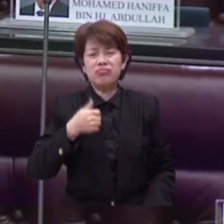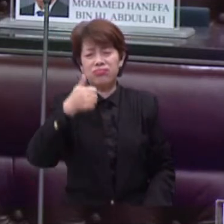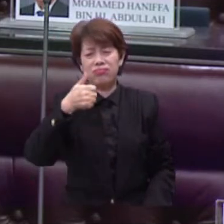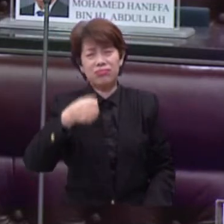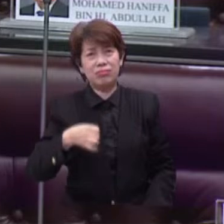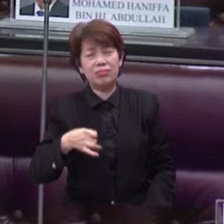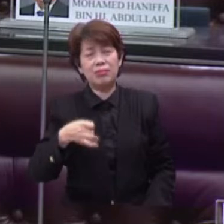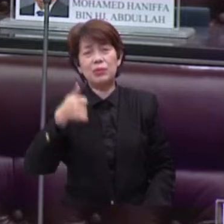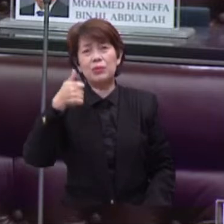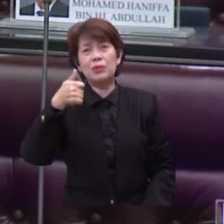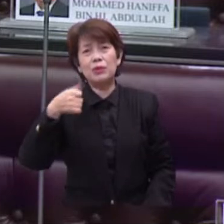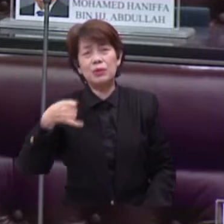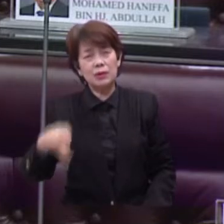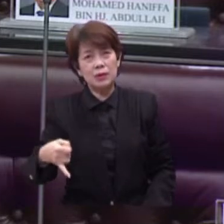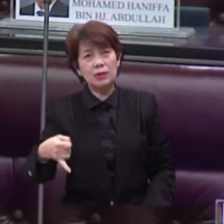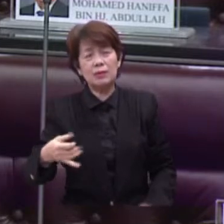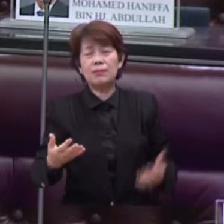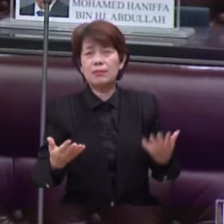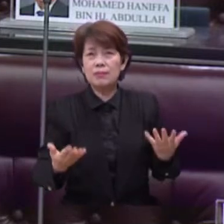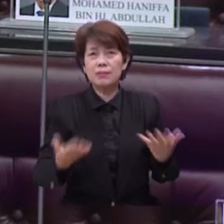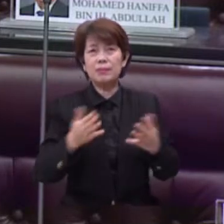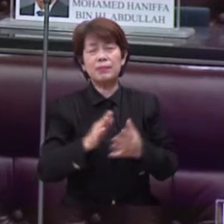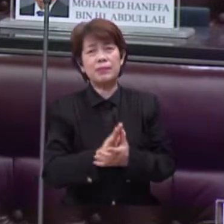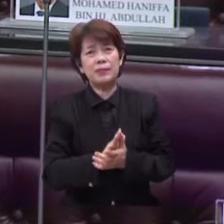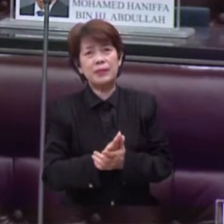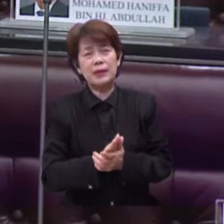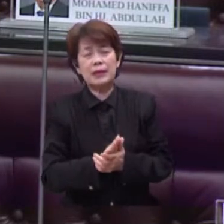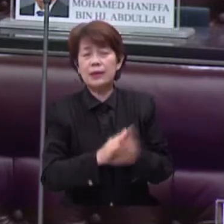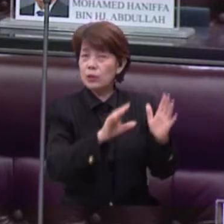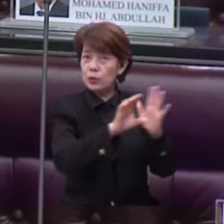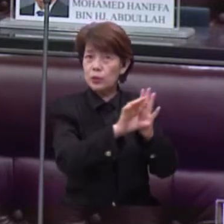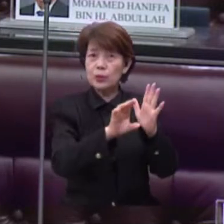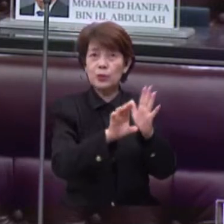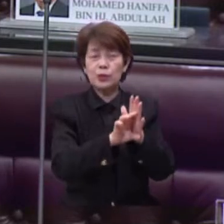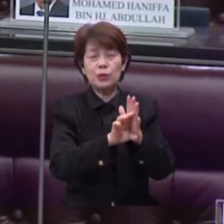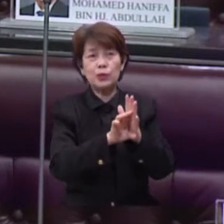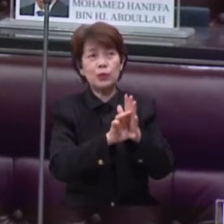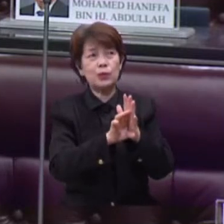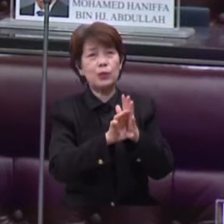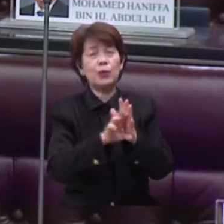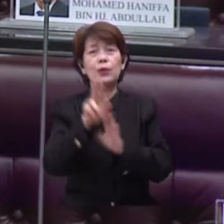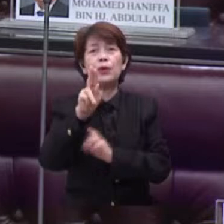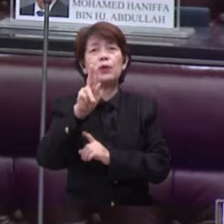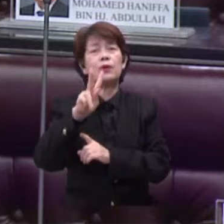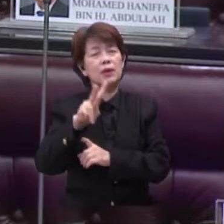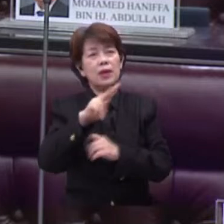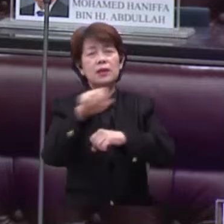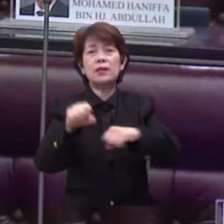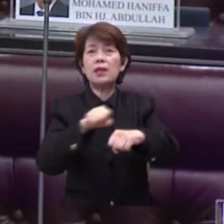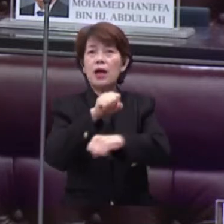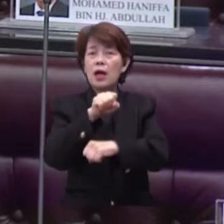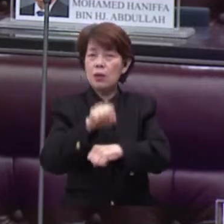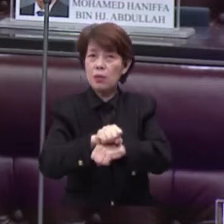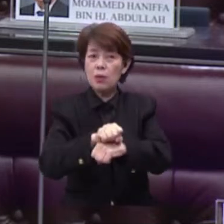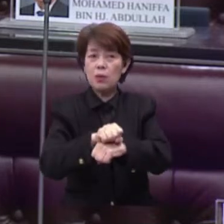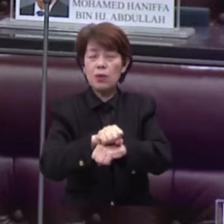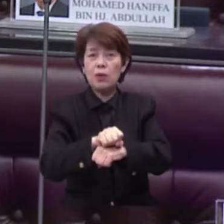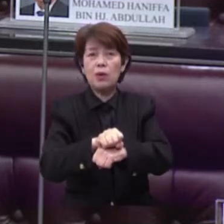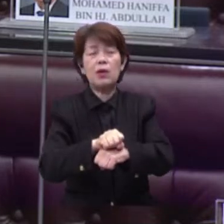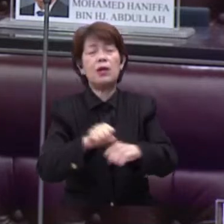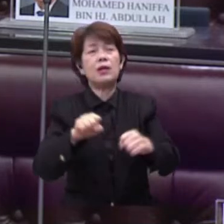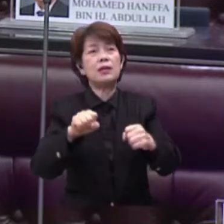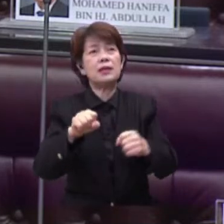satu perkara yang asing kita mulai ambil contoh negara seperti United Kingdom Singapura dan juga New Zealand